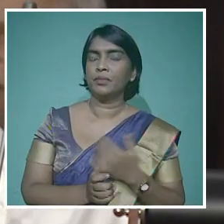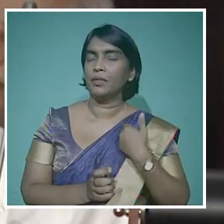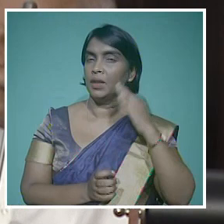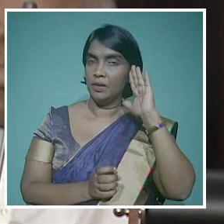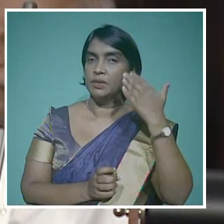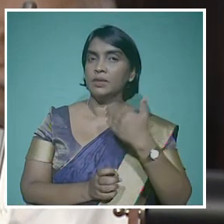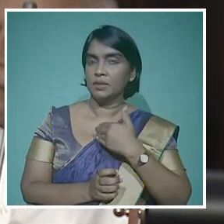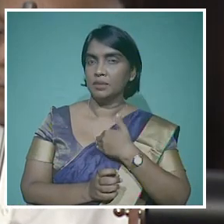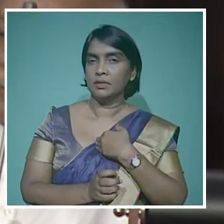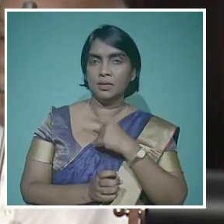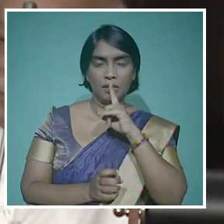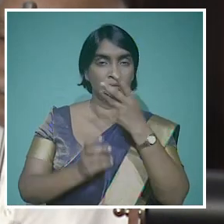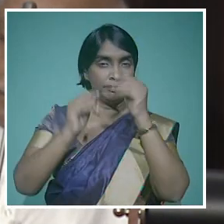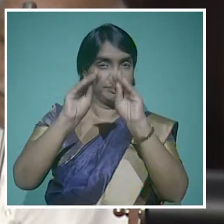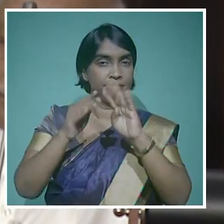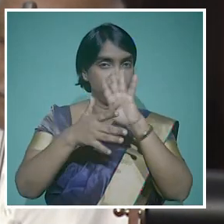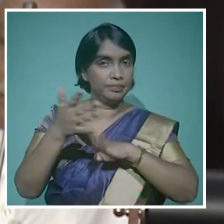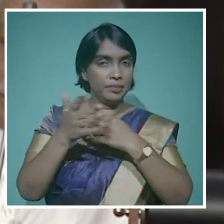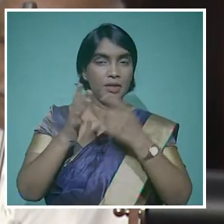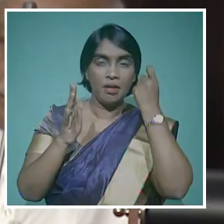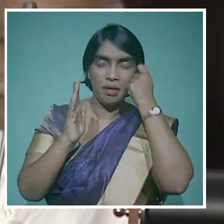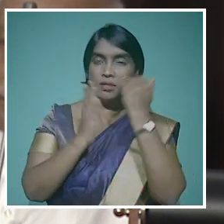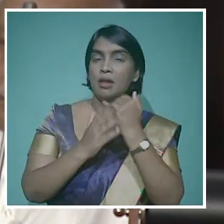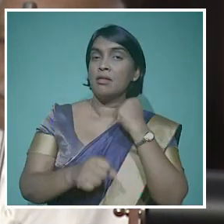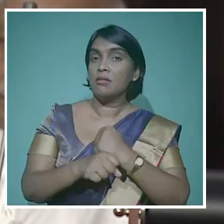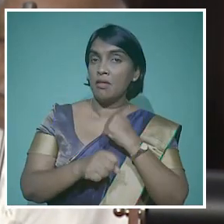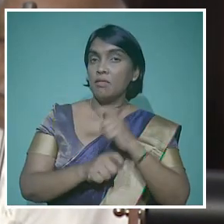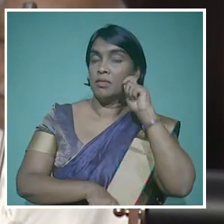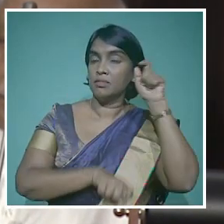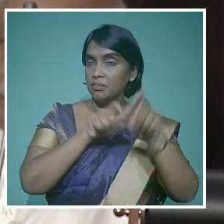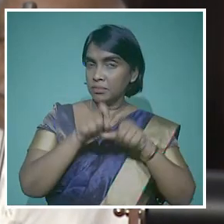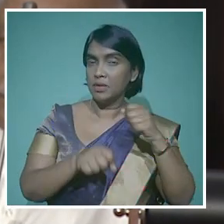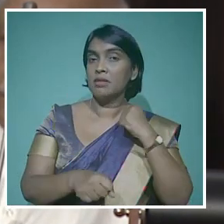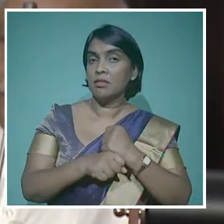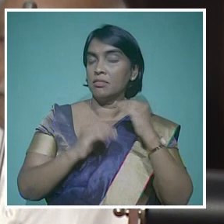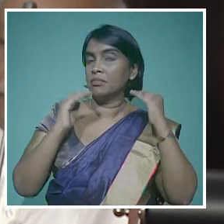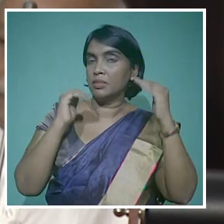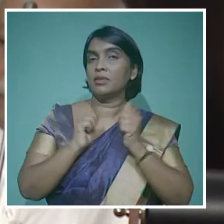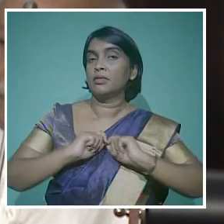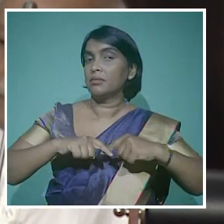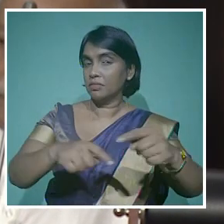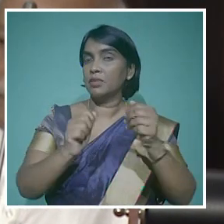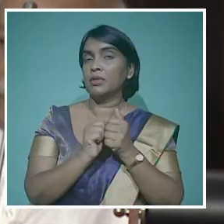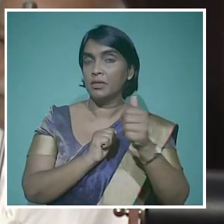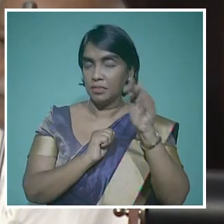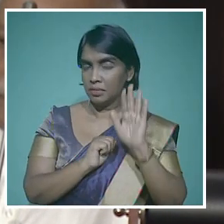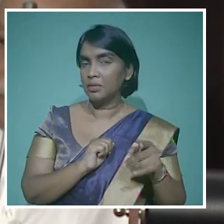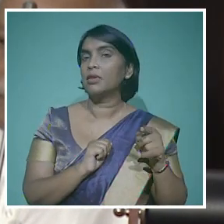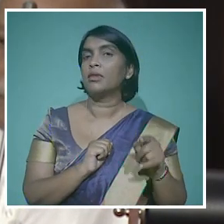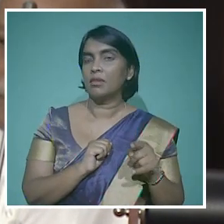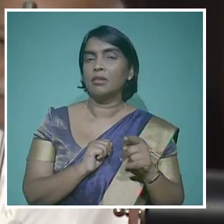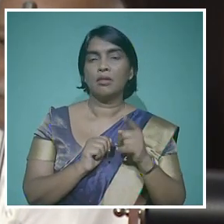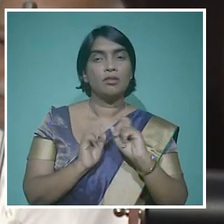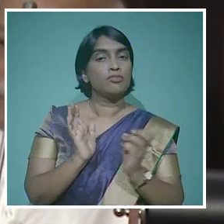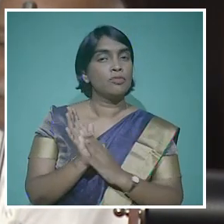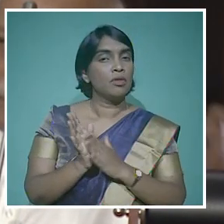විශේෂයෙන්ම මා ඉදිරිපත් අයවැය යෝජනා රාජ්‍ය නිලධාරීන් මගින් රාජ්‍ය තන්ත්‍රය හරහා ක්‍රියාත්මක කරවීමේදී ආංශික